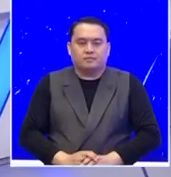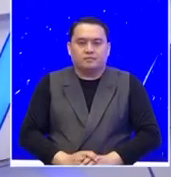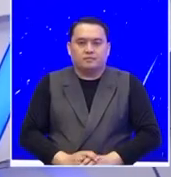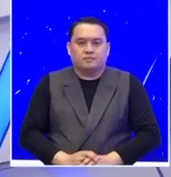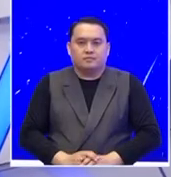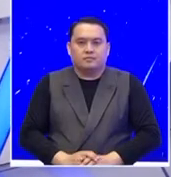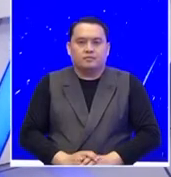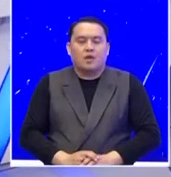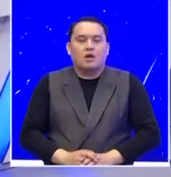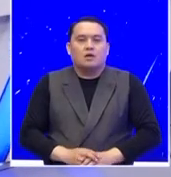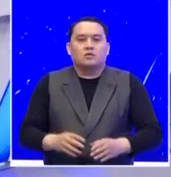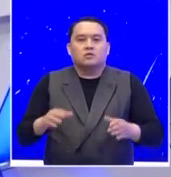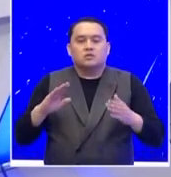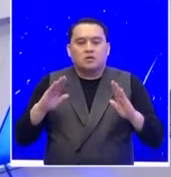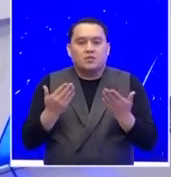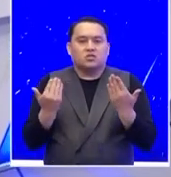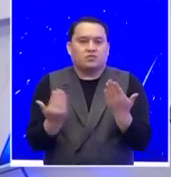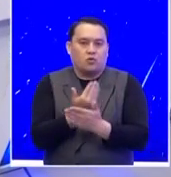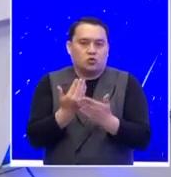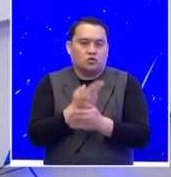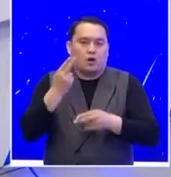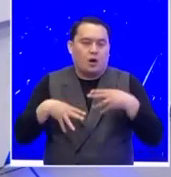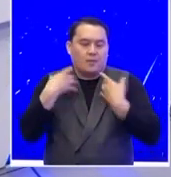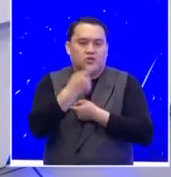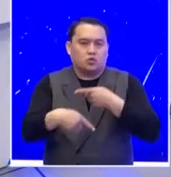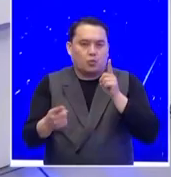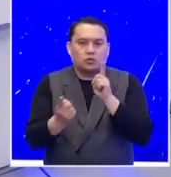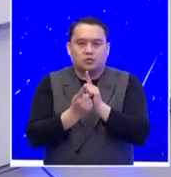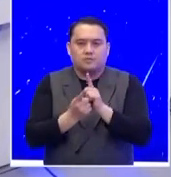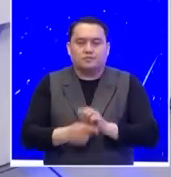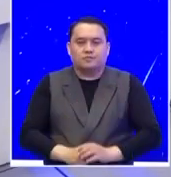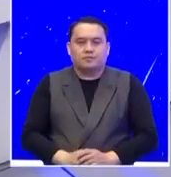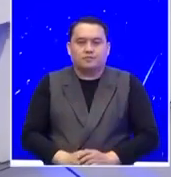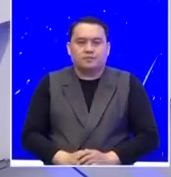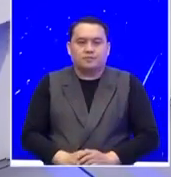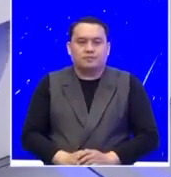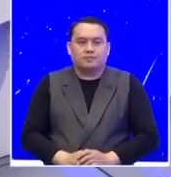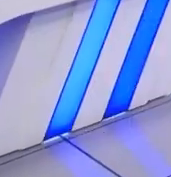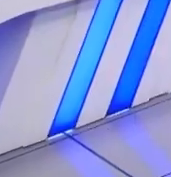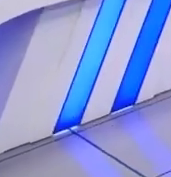Такими событиями был насыщен уходящий день. Спасибо за внимание. До свидания.